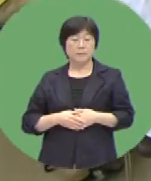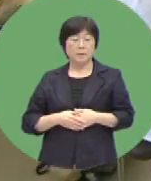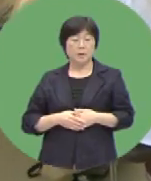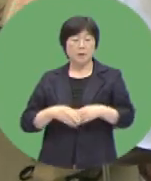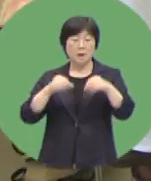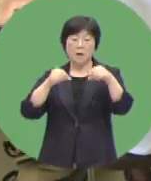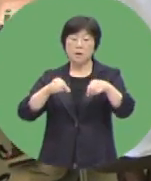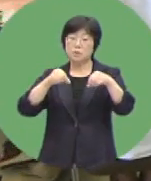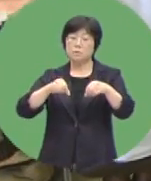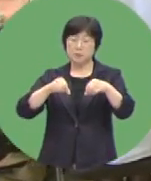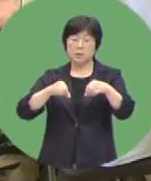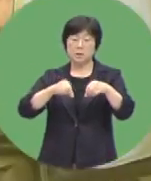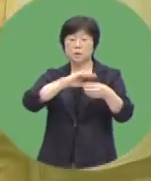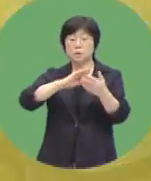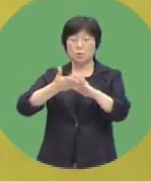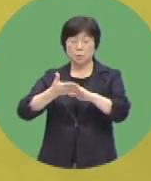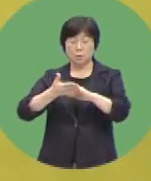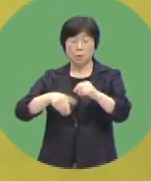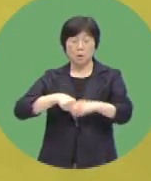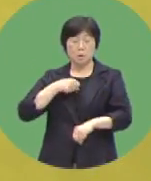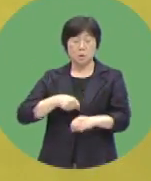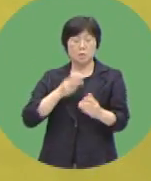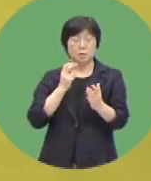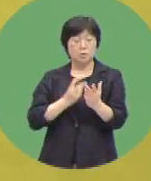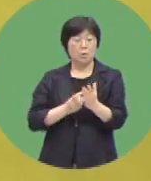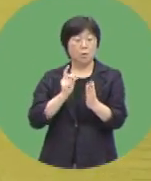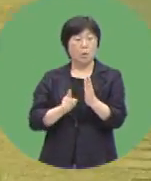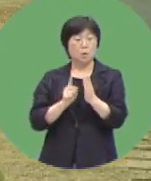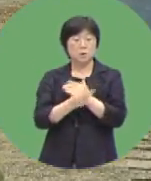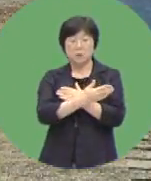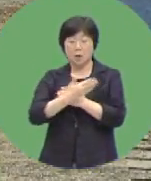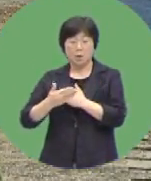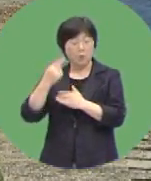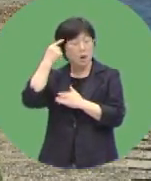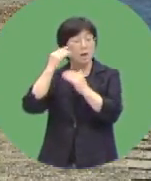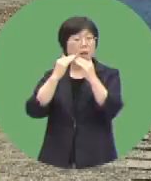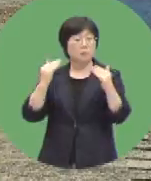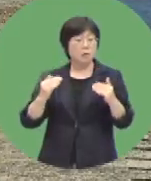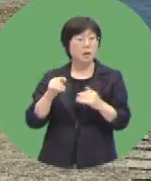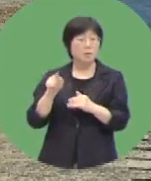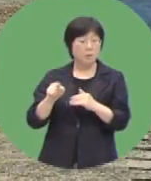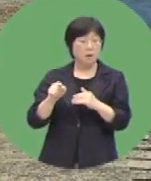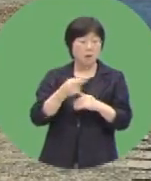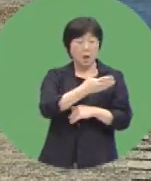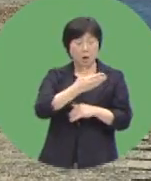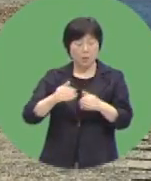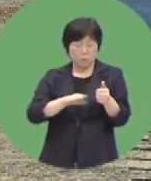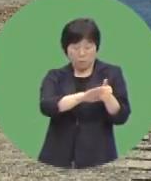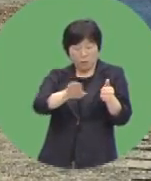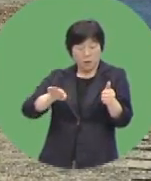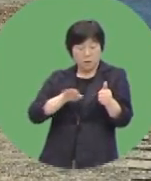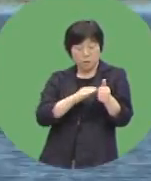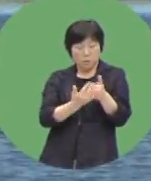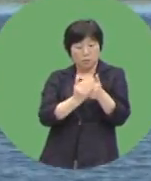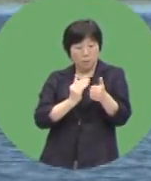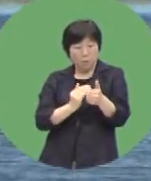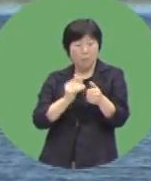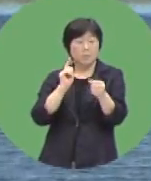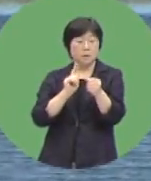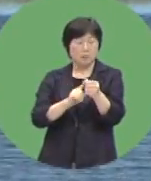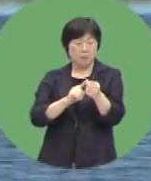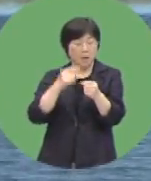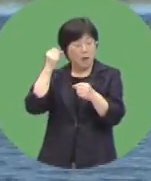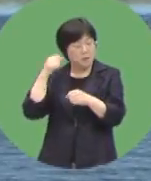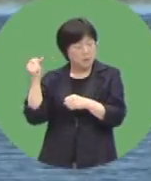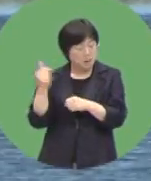藍住町の小宝寺川を考える会では、小宝寺川の水辺環境を守るため早朝のゴミ拾